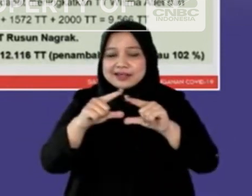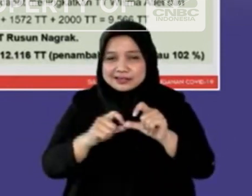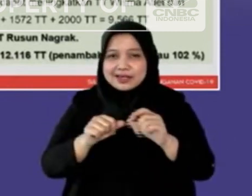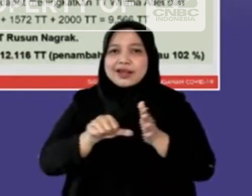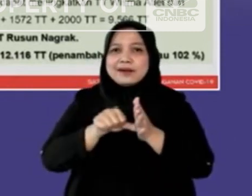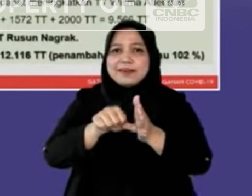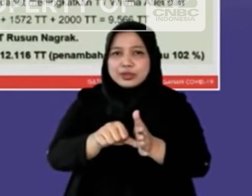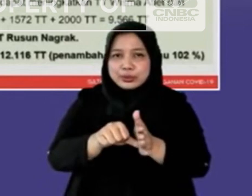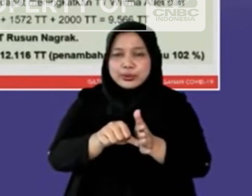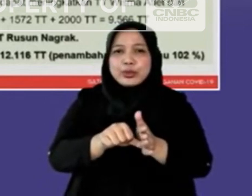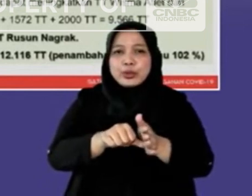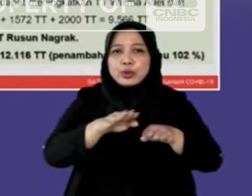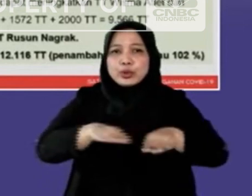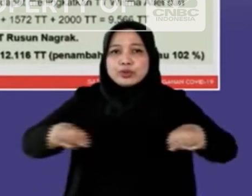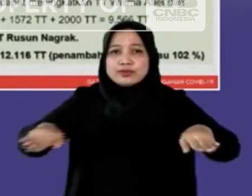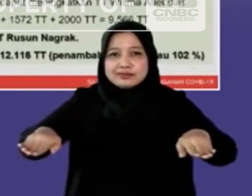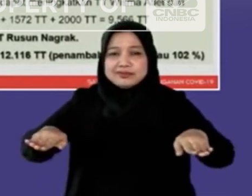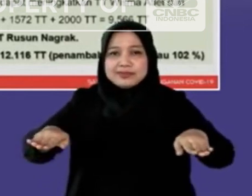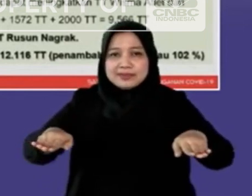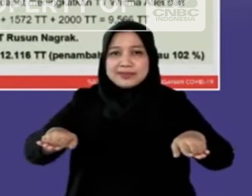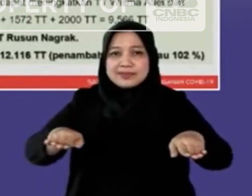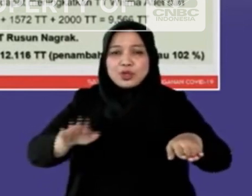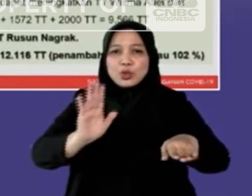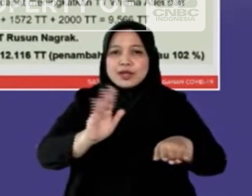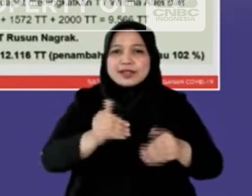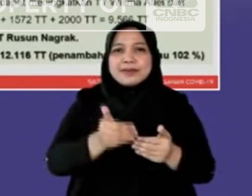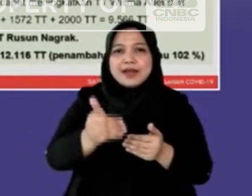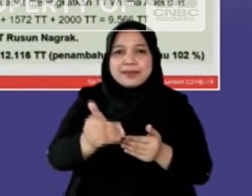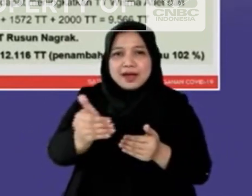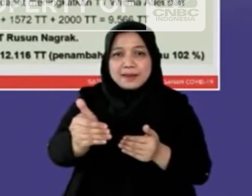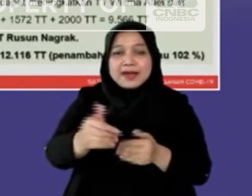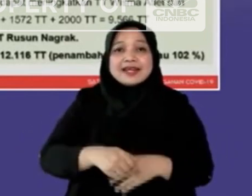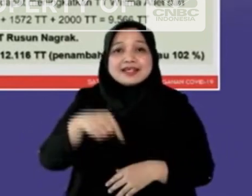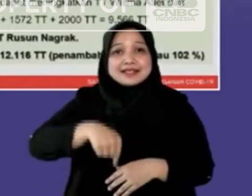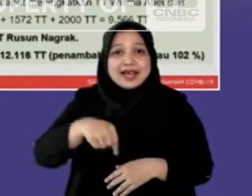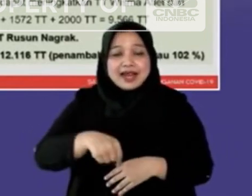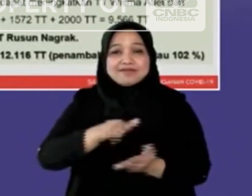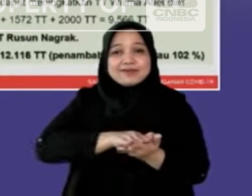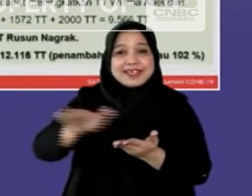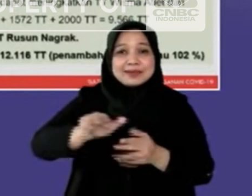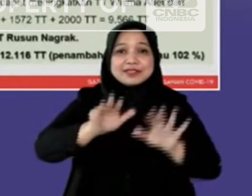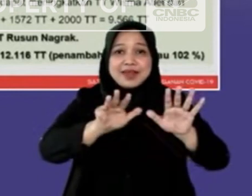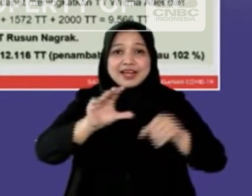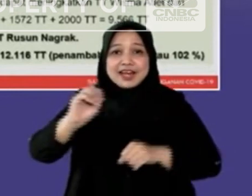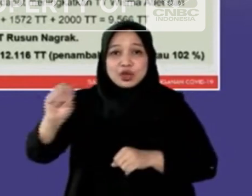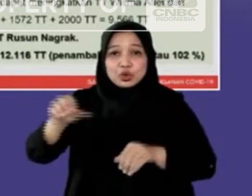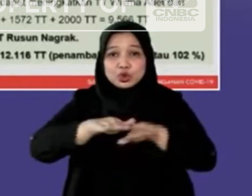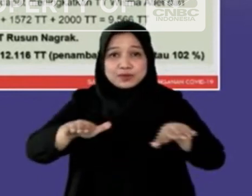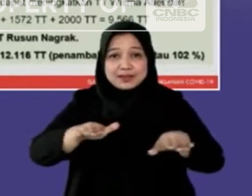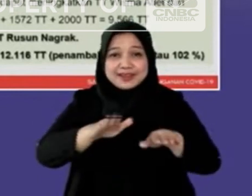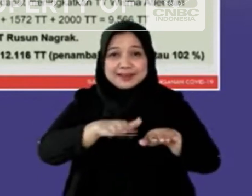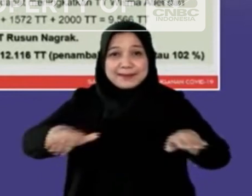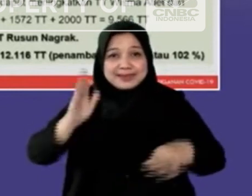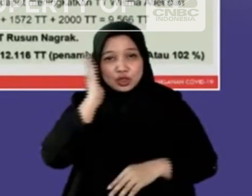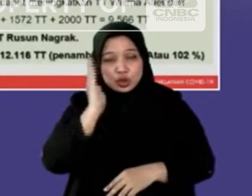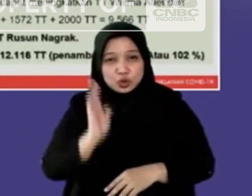kebutuhan velbett di Rusun Nagrak secara bertahap saat ini sudah kita kirimkan 900v bad dan nanti